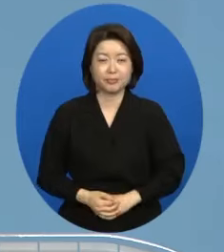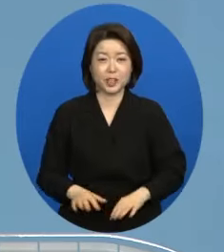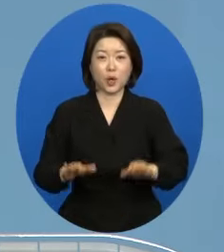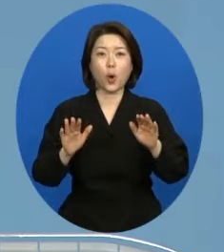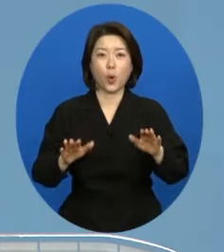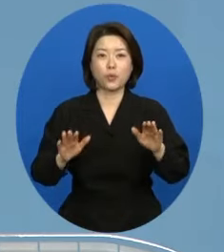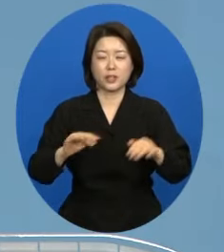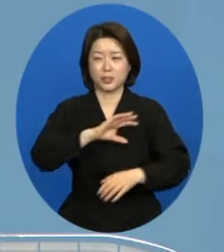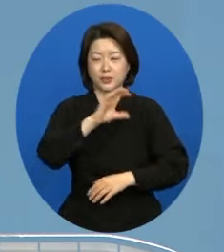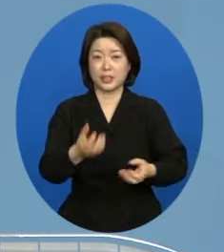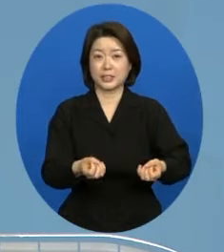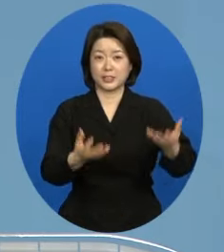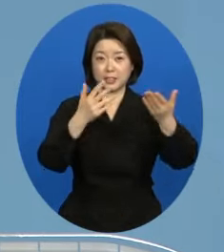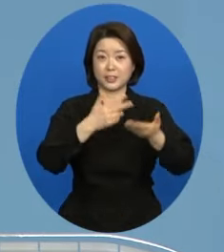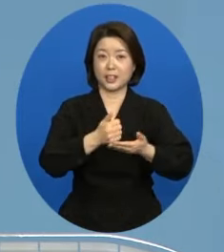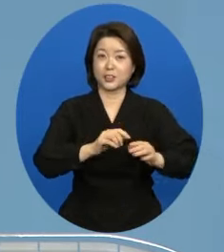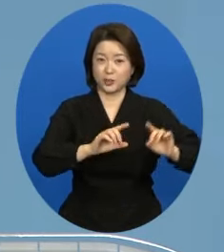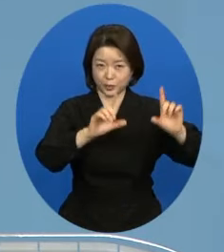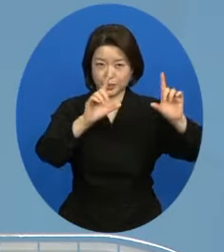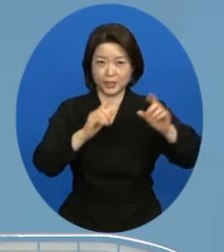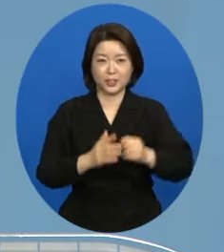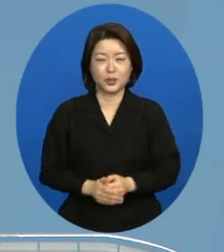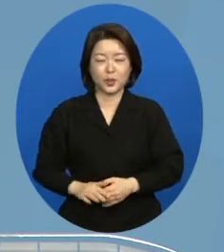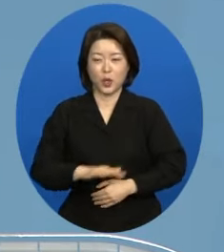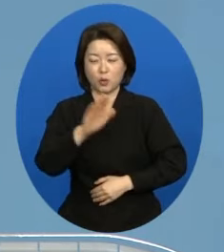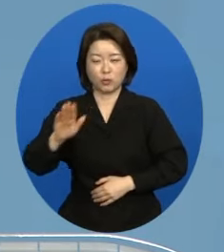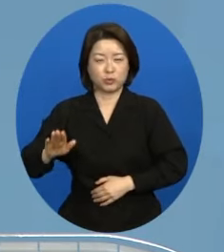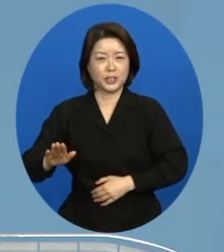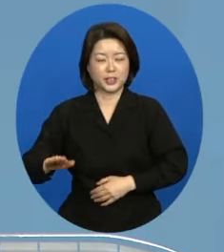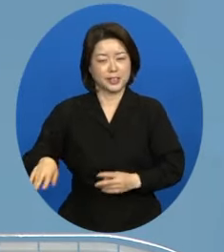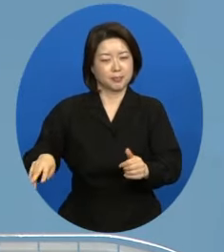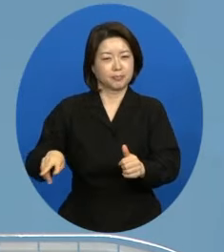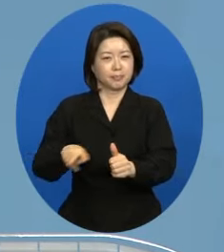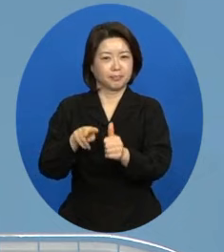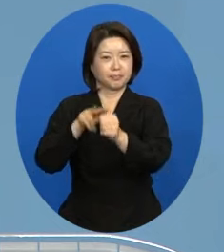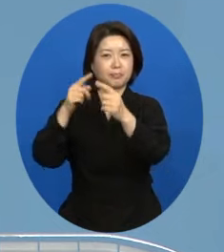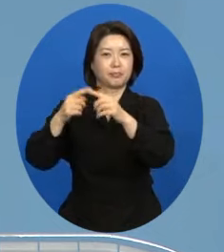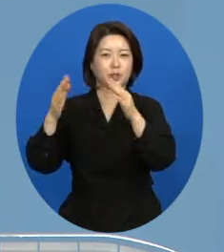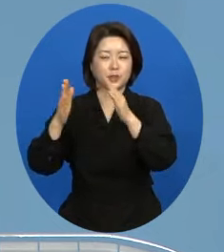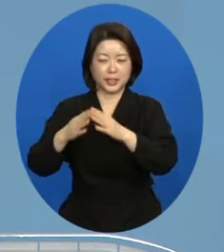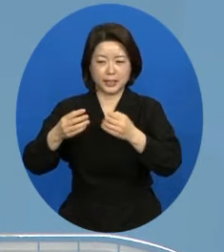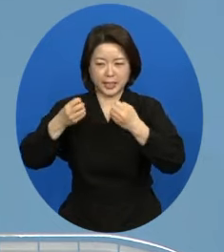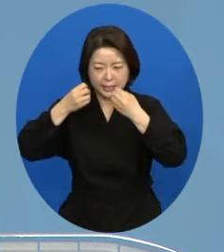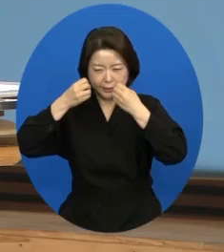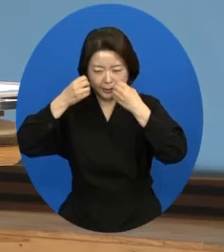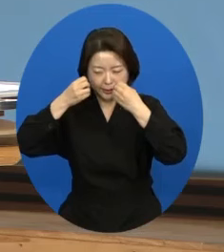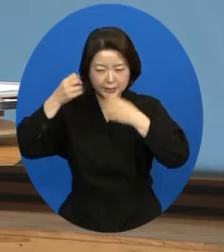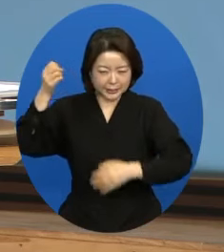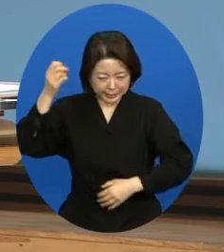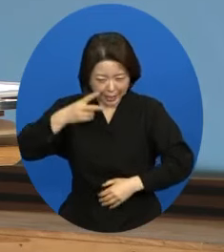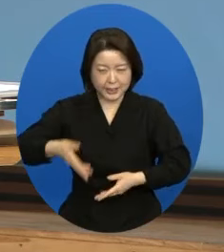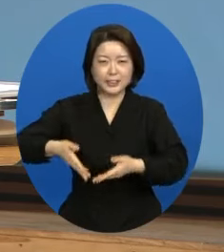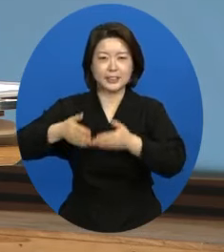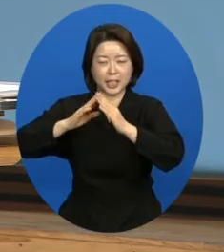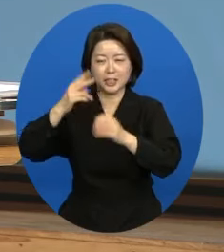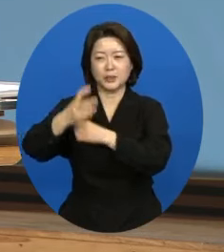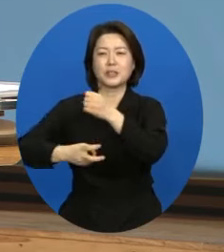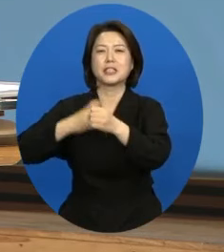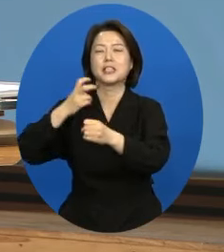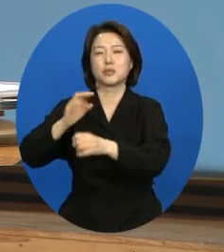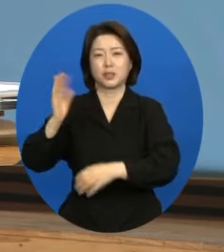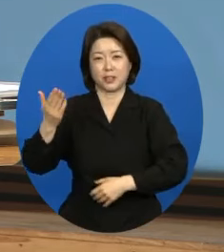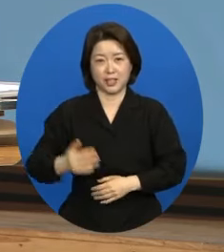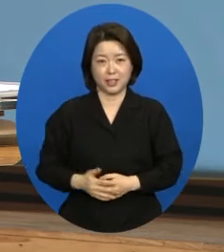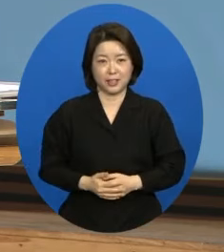오늘은 우리 성탄 주일이자 소남 먹자 교회 재님 20주년 기념 주일입니다 지난 20년간